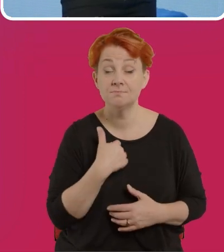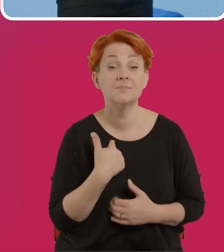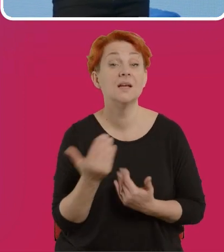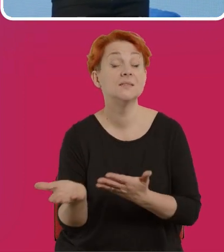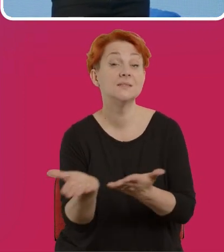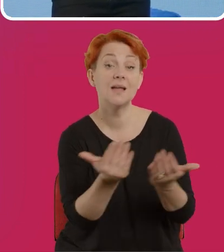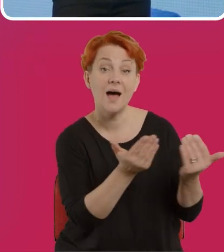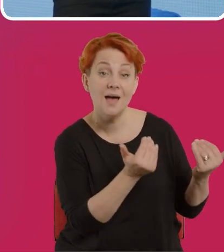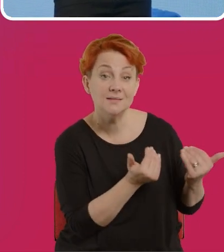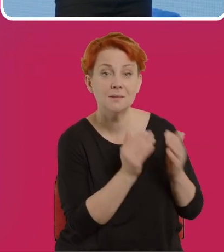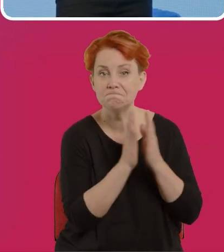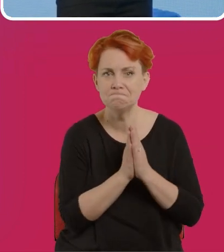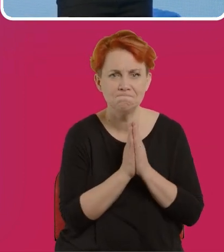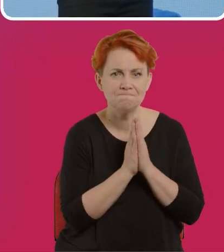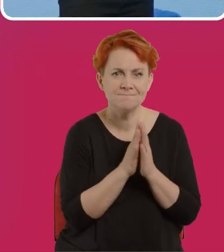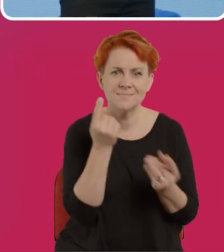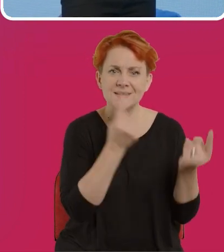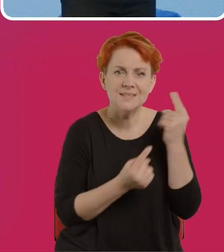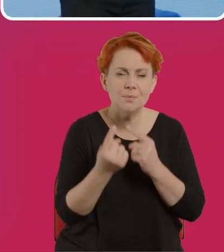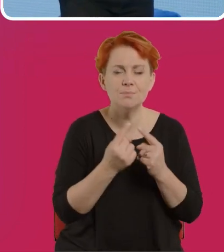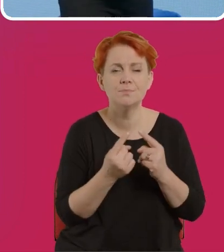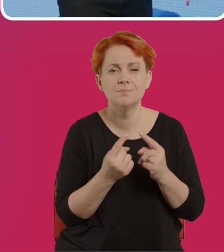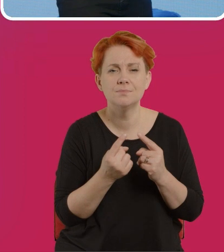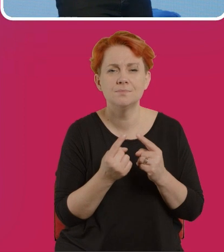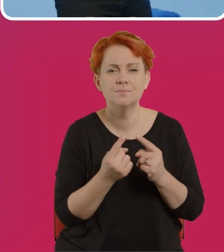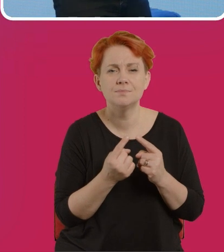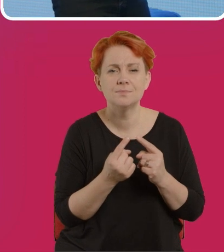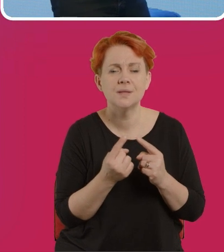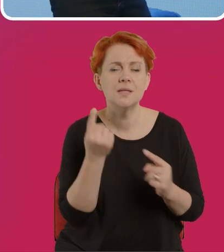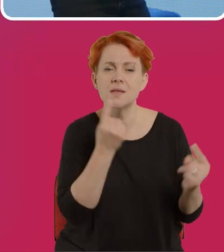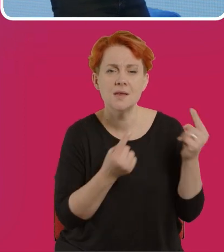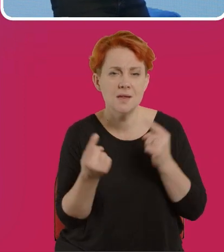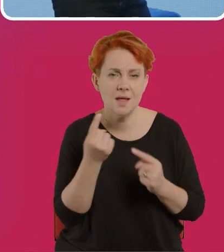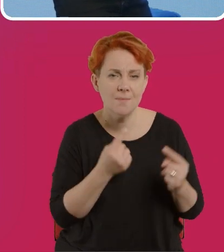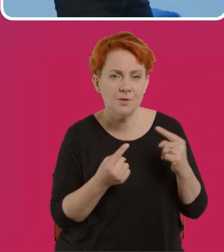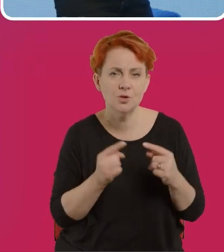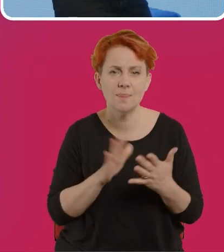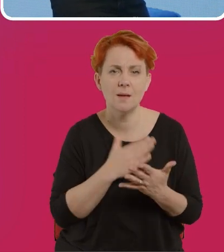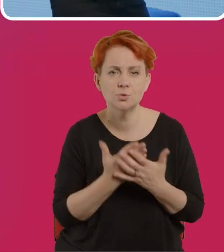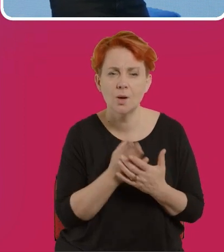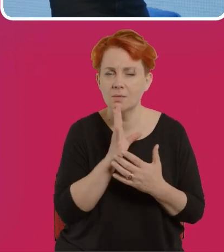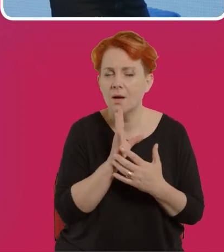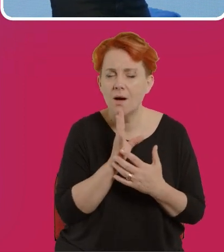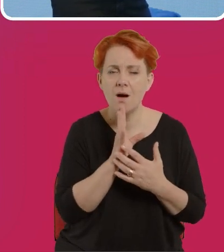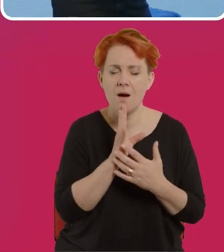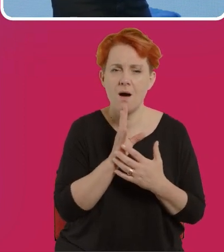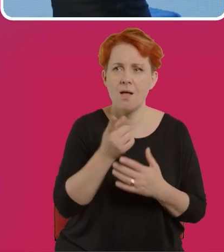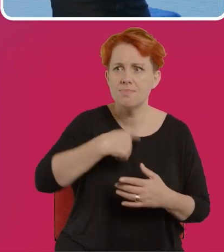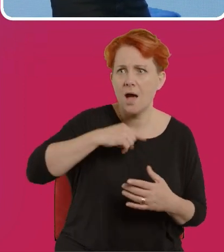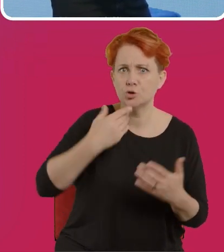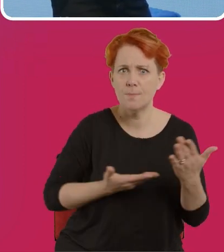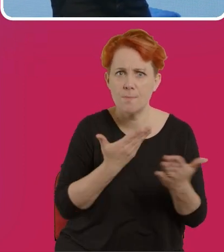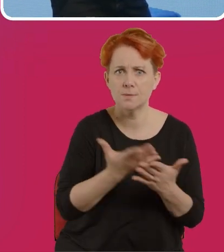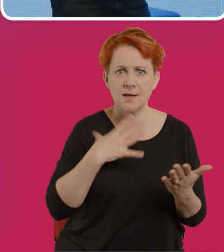Państwa, żeby nie myśleć o takie, czasami się brainstormingi w firmach organizuje, no to jaka jest nasza propozycja wartości?